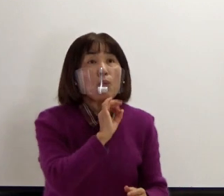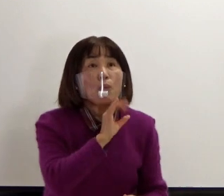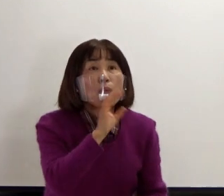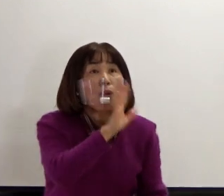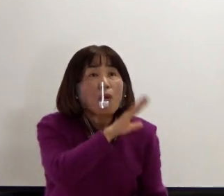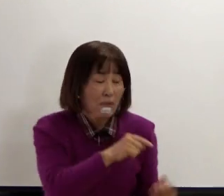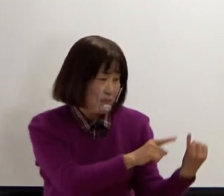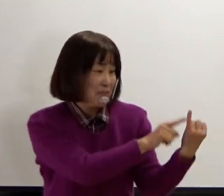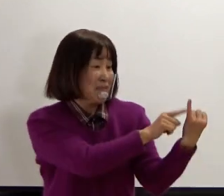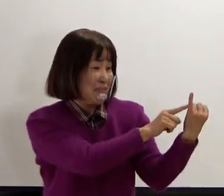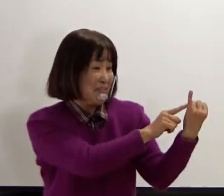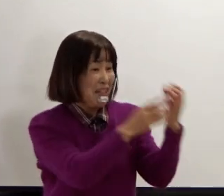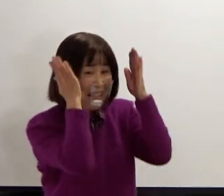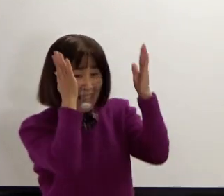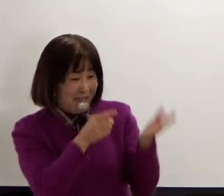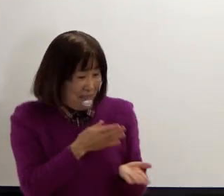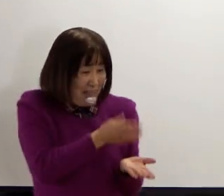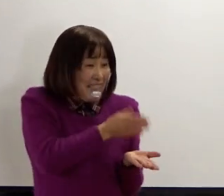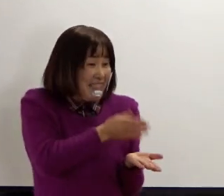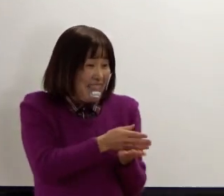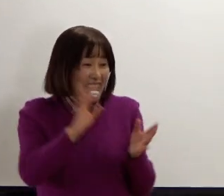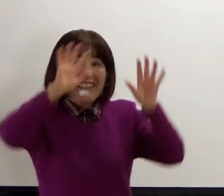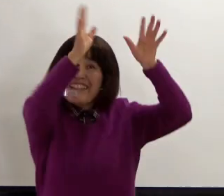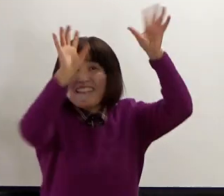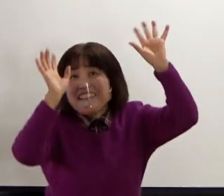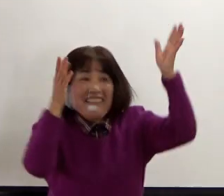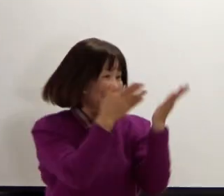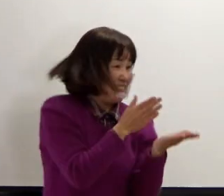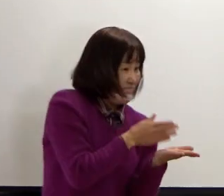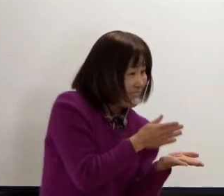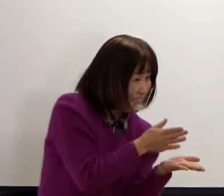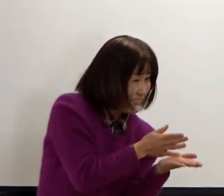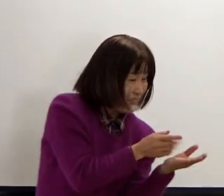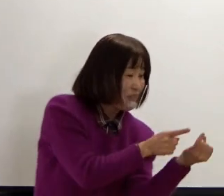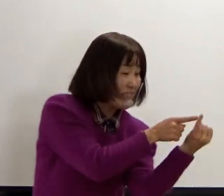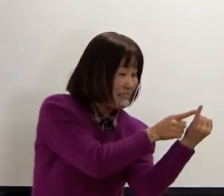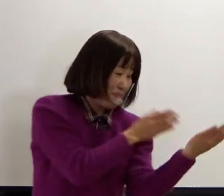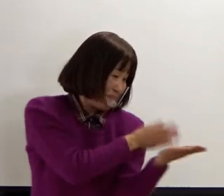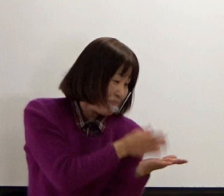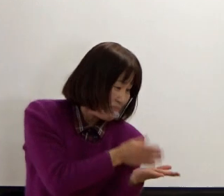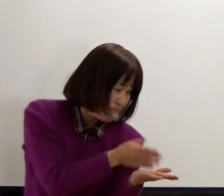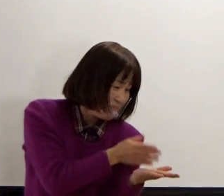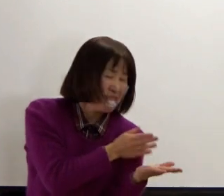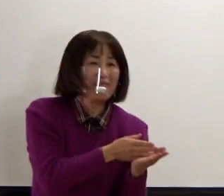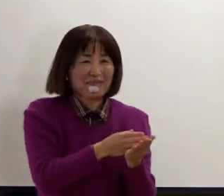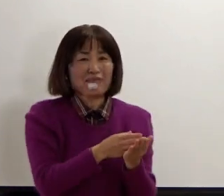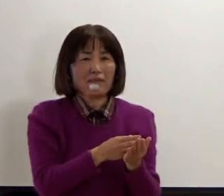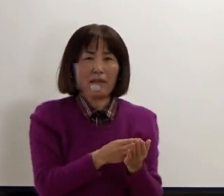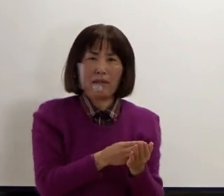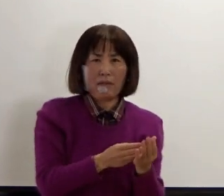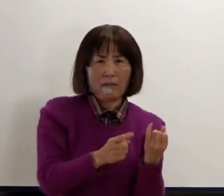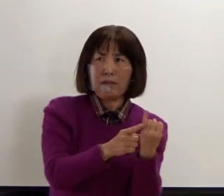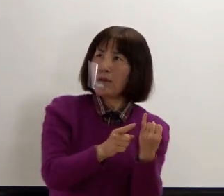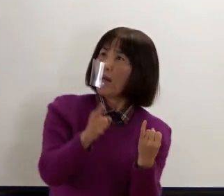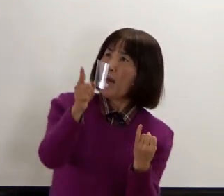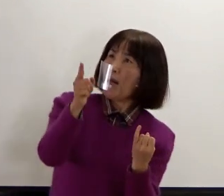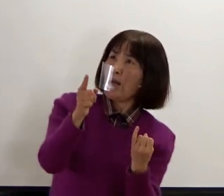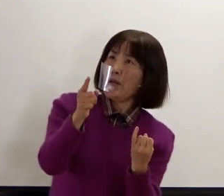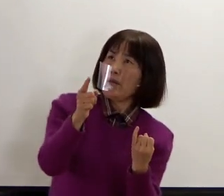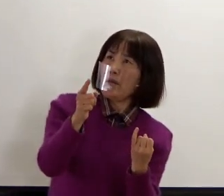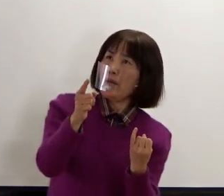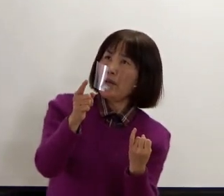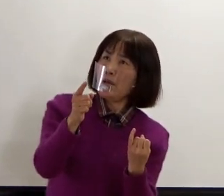ベトも何が起こったのかと思ったと思いますけれども、あそうなのかと、でも彼